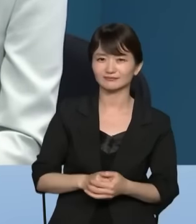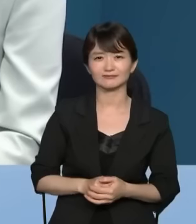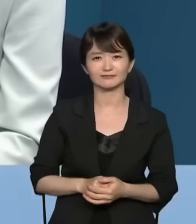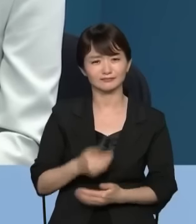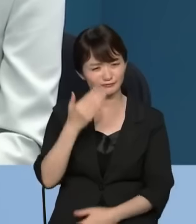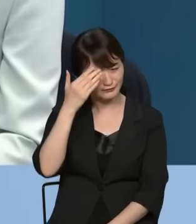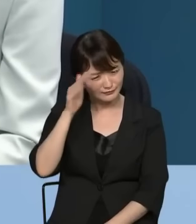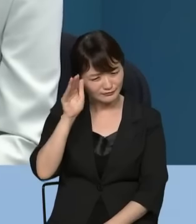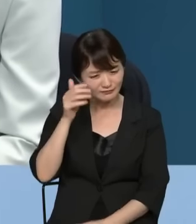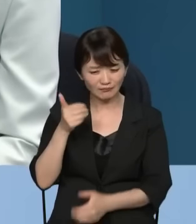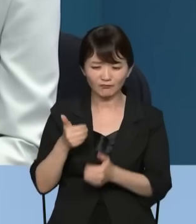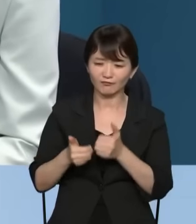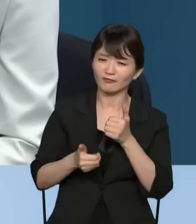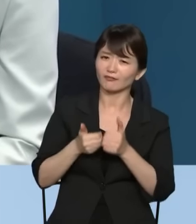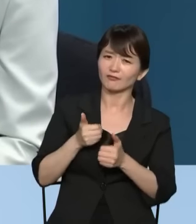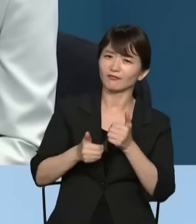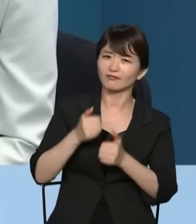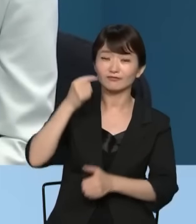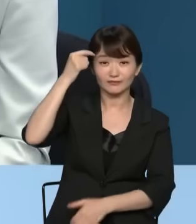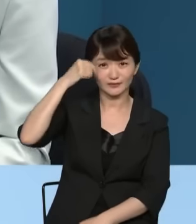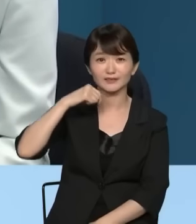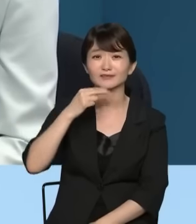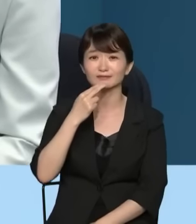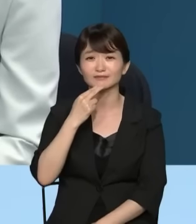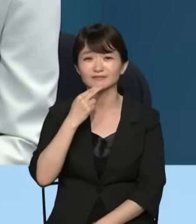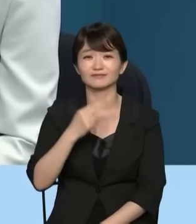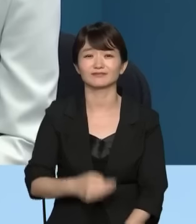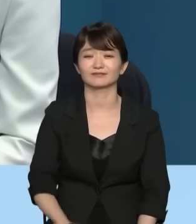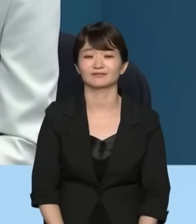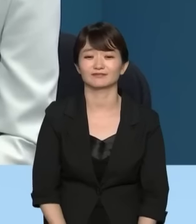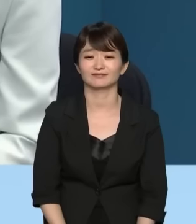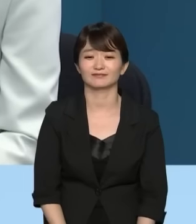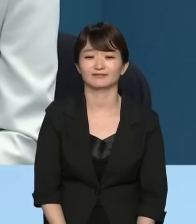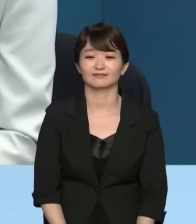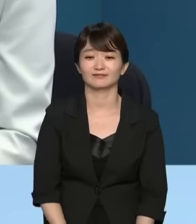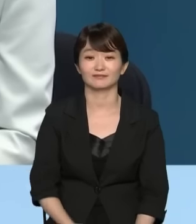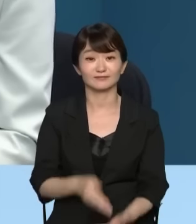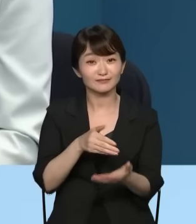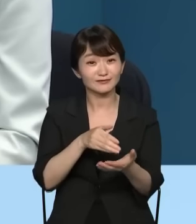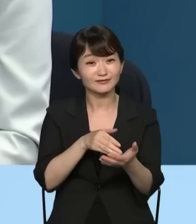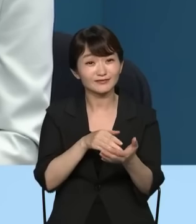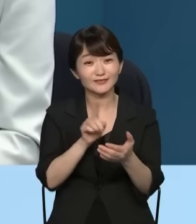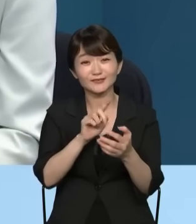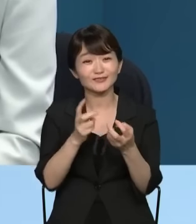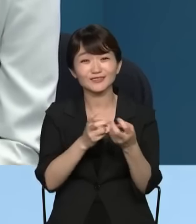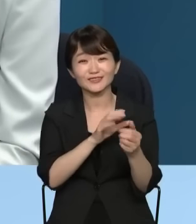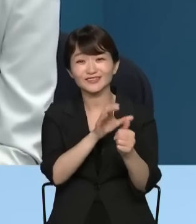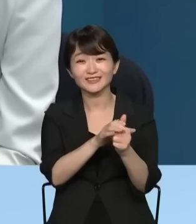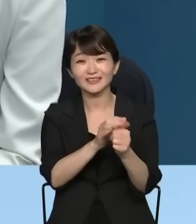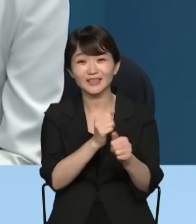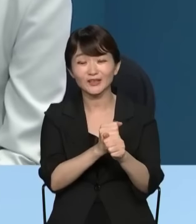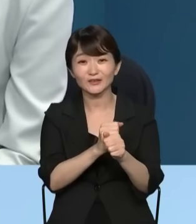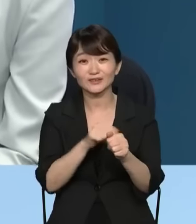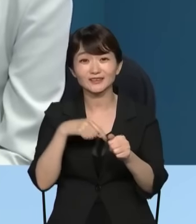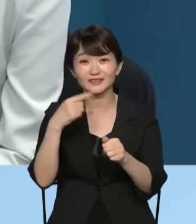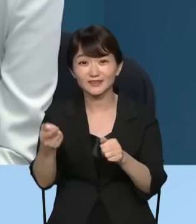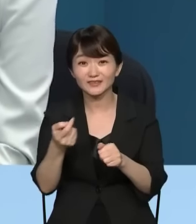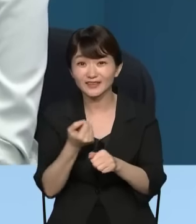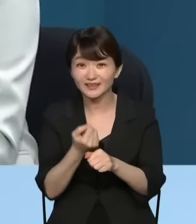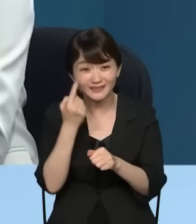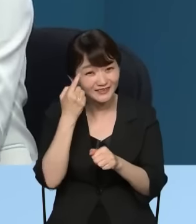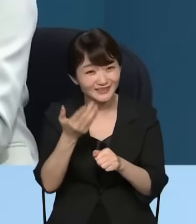생경하거나 네. 어색한 느낌이 안 들더라고요. 아, 그래요? 예. 뉴스까지 어떻게 하고 가실까요? 괜찮으면 제가